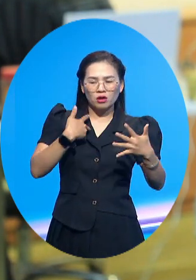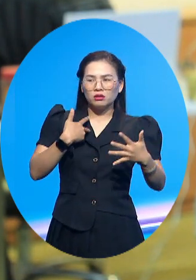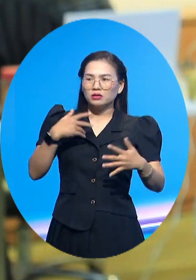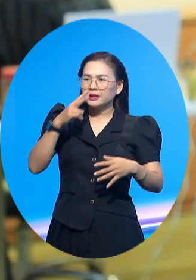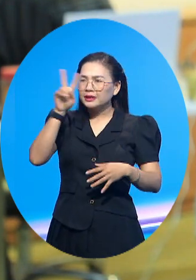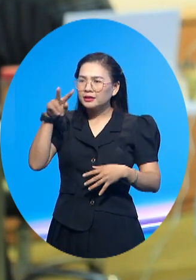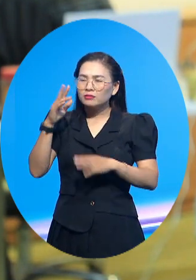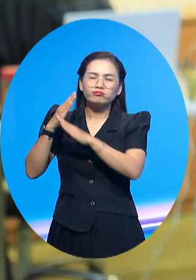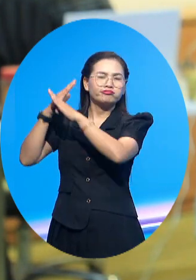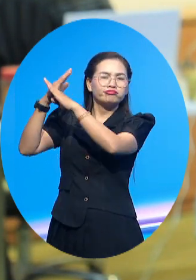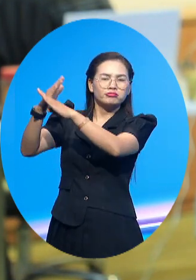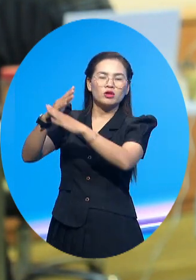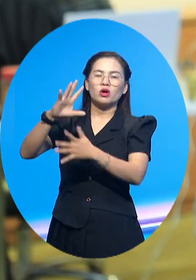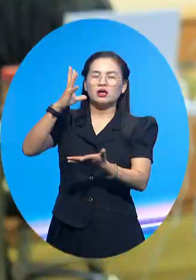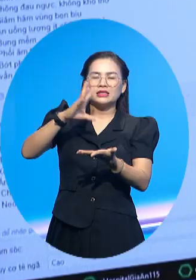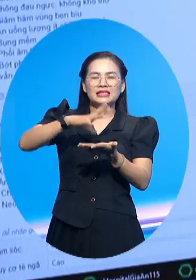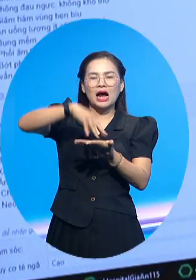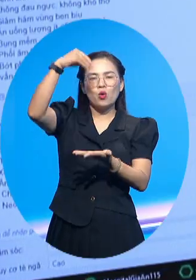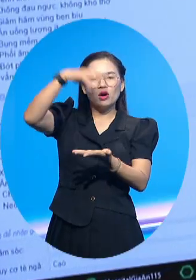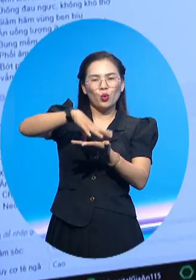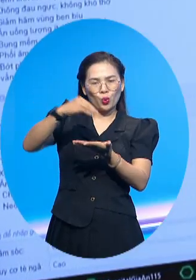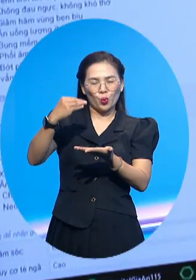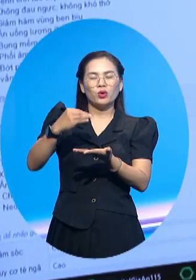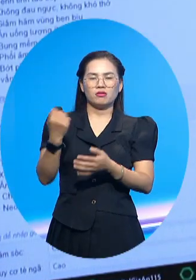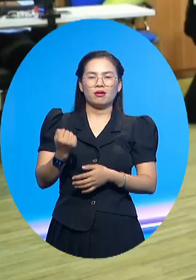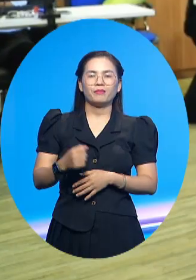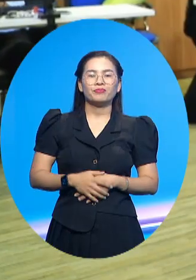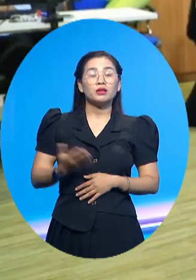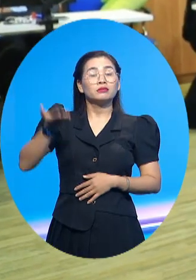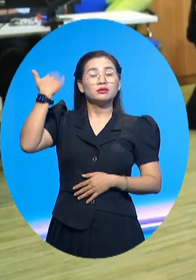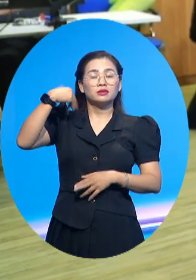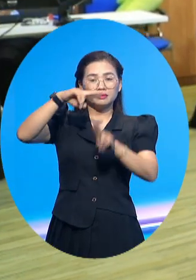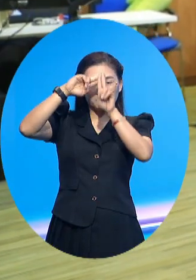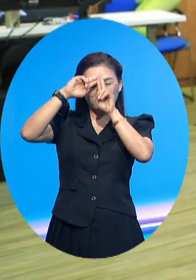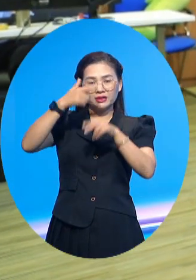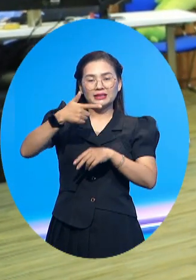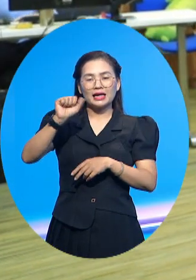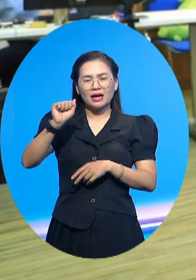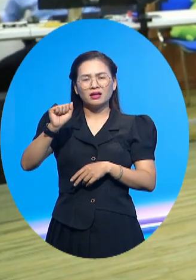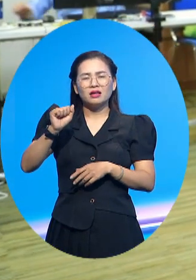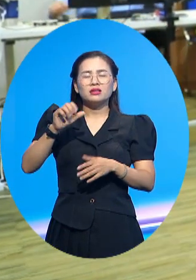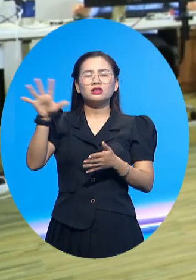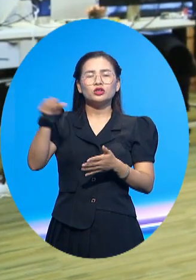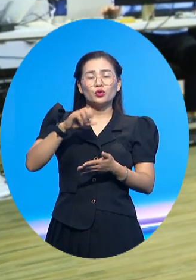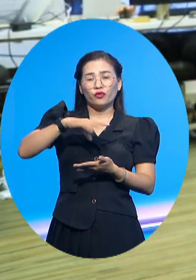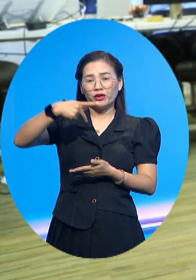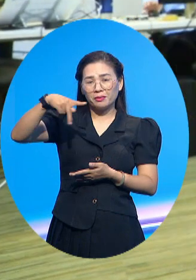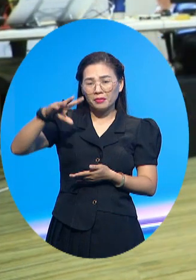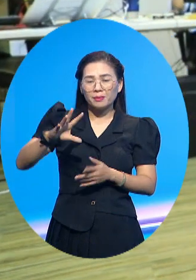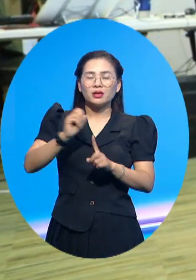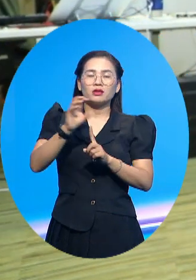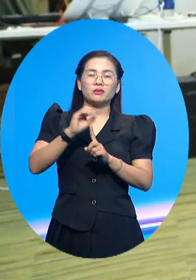liệu đồng thời sao lưu và chống truy cập. Trước đó, Bệnh viện Gia An 115 cũng đã sử dụng phần mềm hệ thống thông tin bệnh